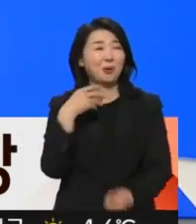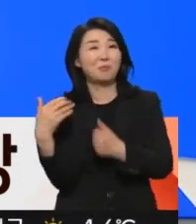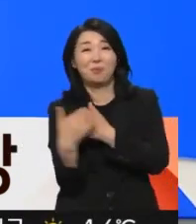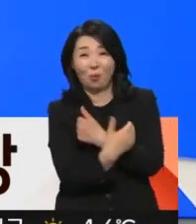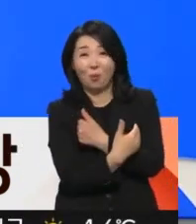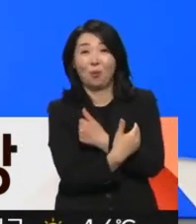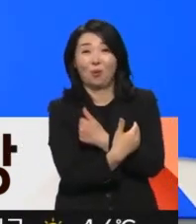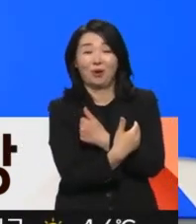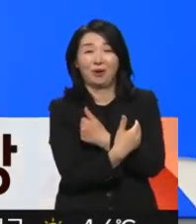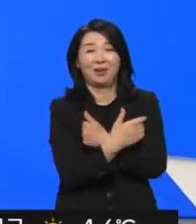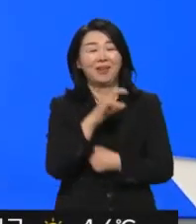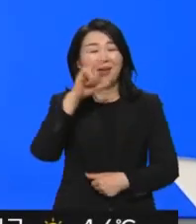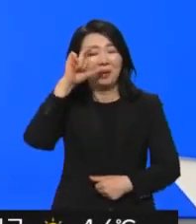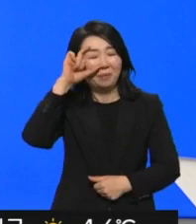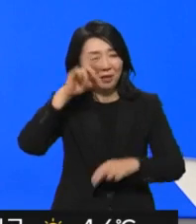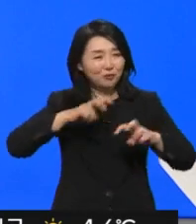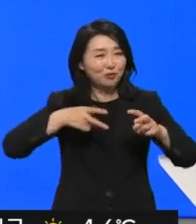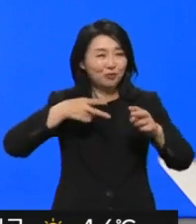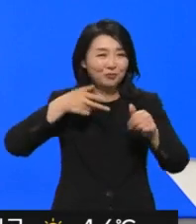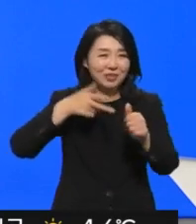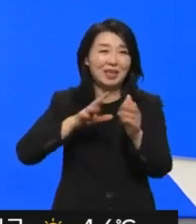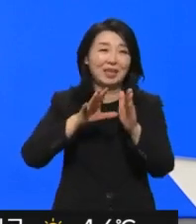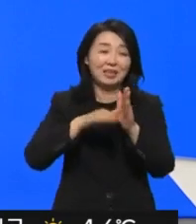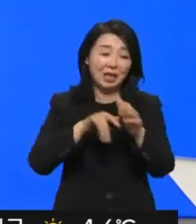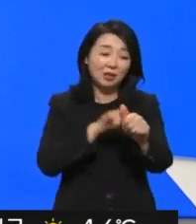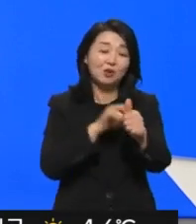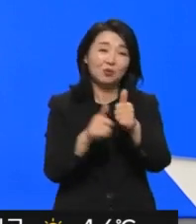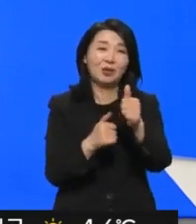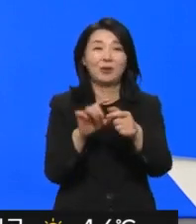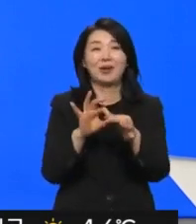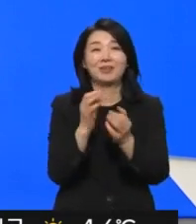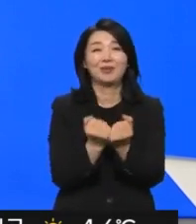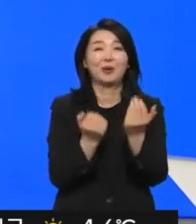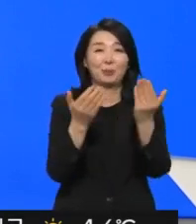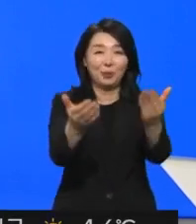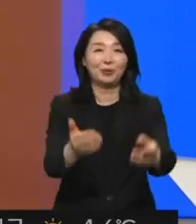나섰는데요. 박준우 마커가 줌인에서 국조특위 관련 내용을 정리했습니다.